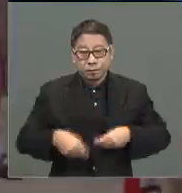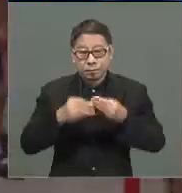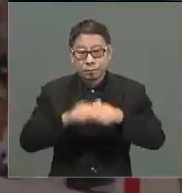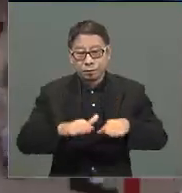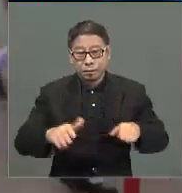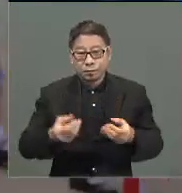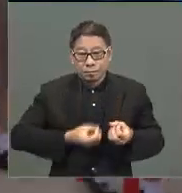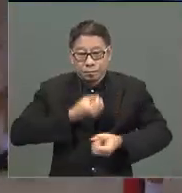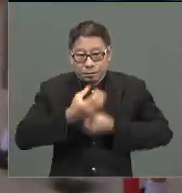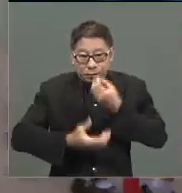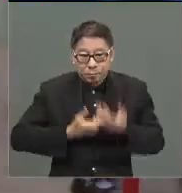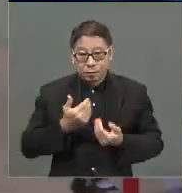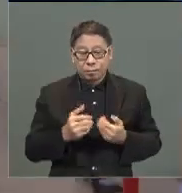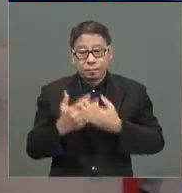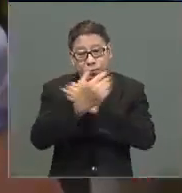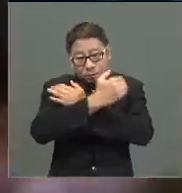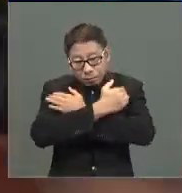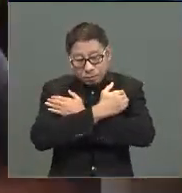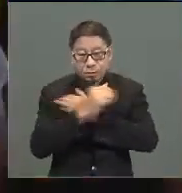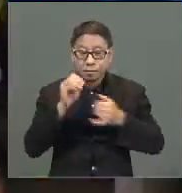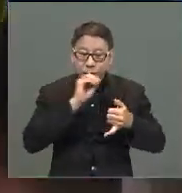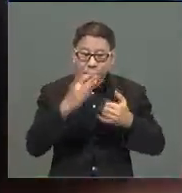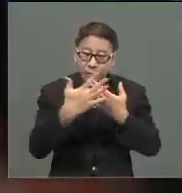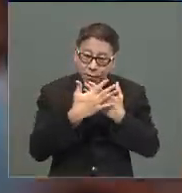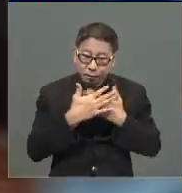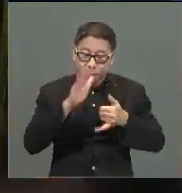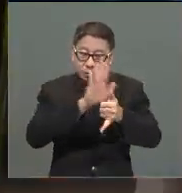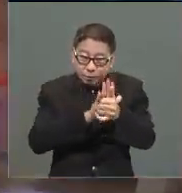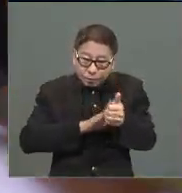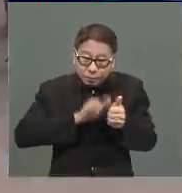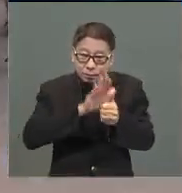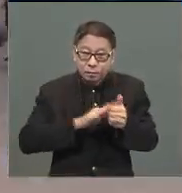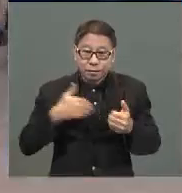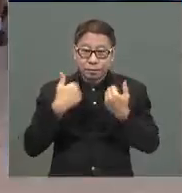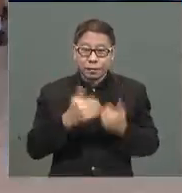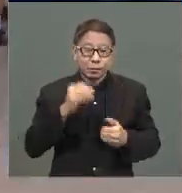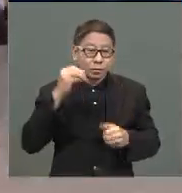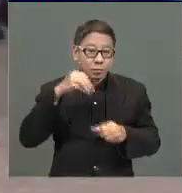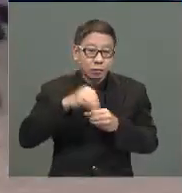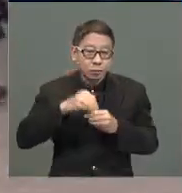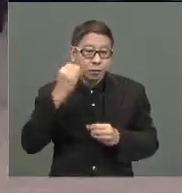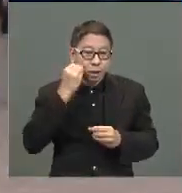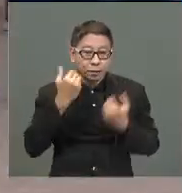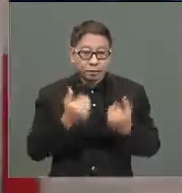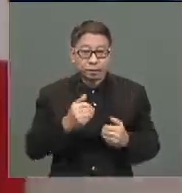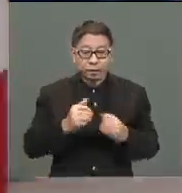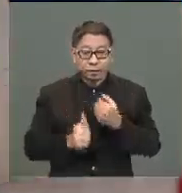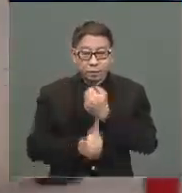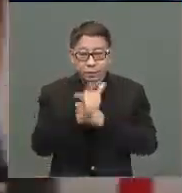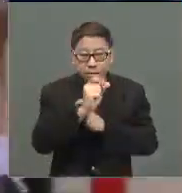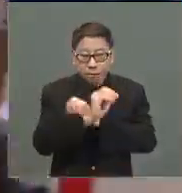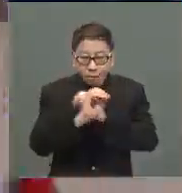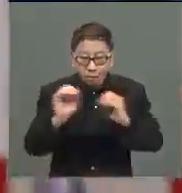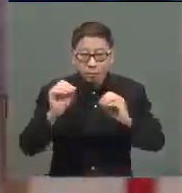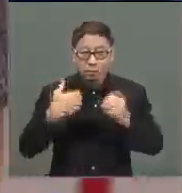ๆด้วยการแสดงออกการกอดการบอกรักแล้วก็ปลอบโยนเด็กนะคะว่าอยู่ที่บ้านแล้วนะที่นี่นี่เป็นที่ที่ปลอด